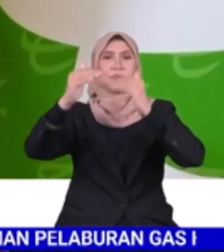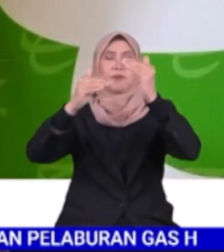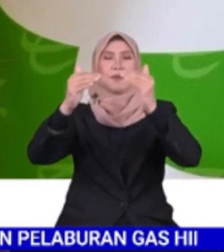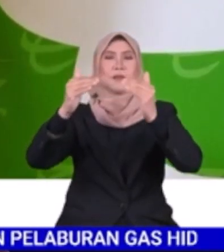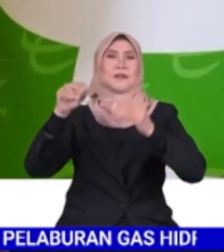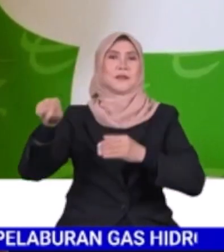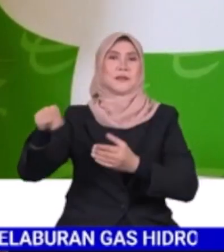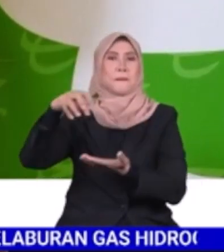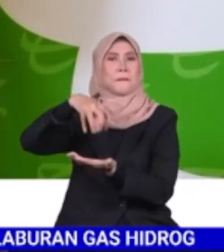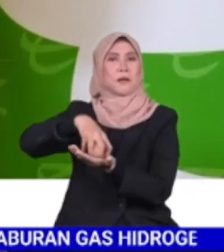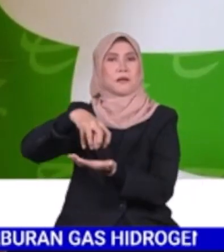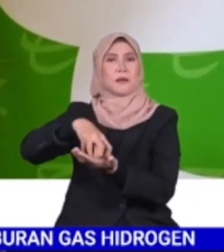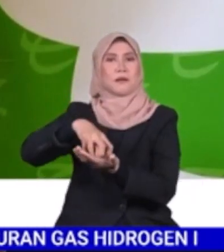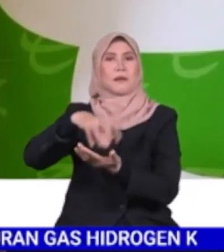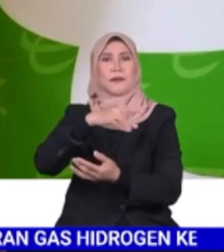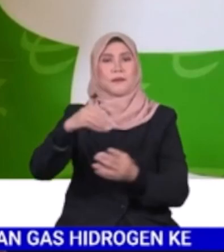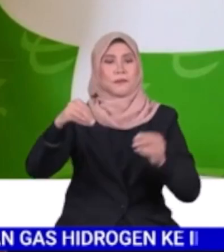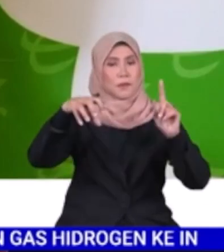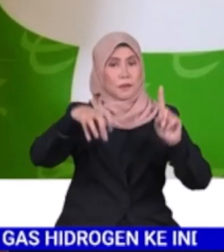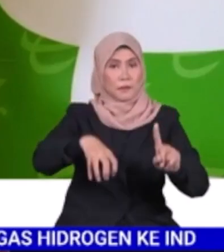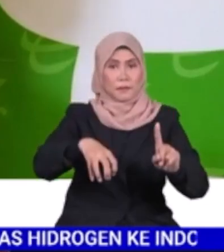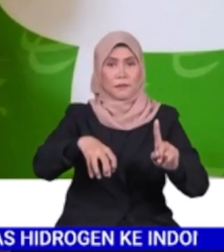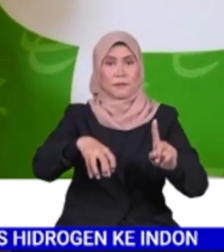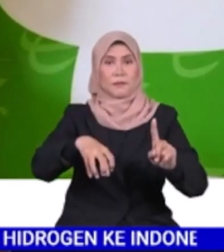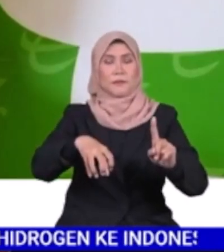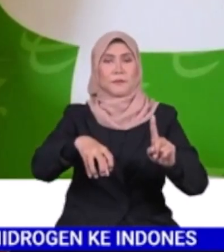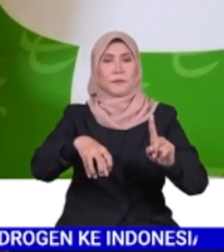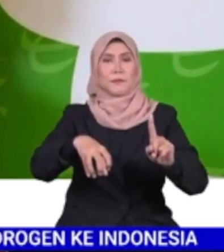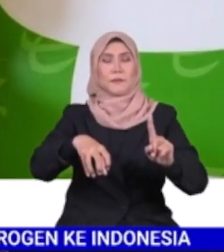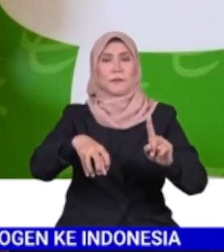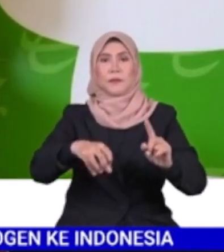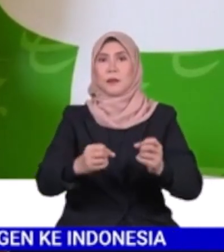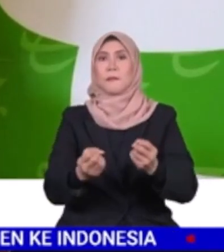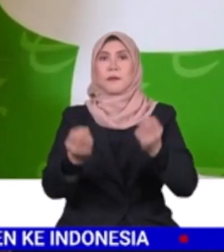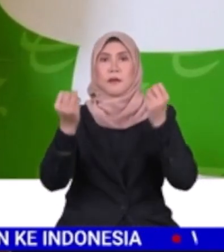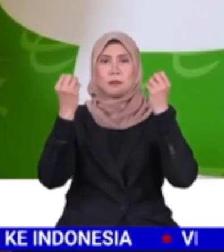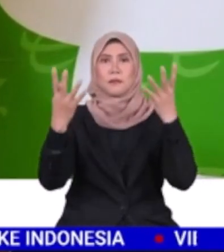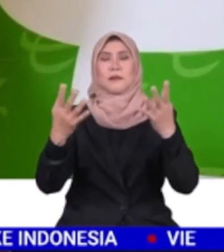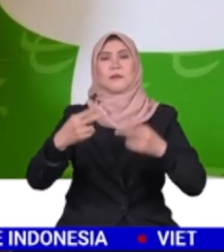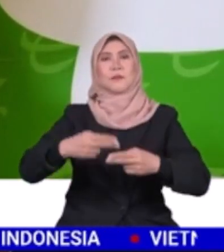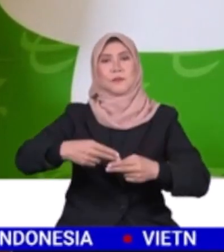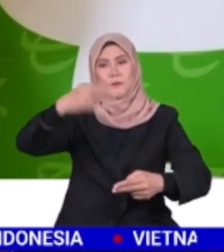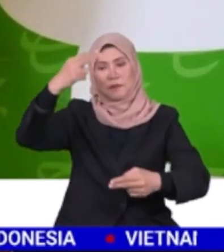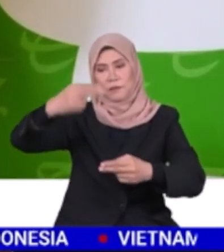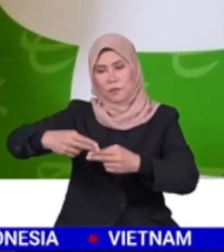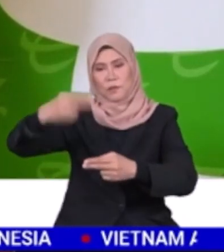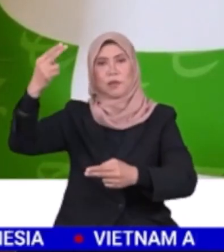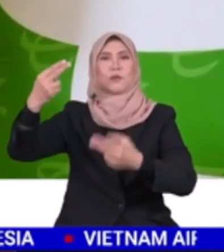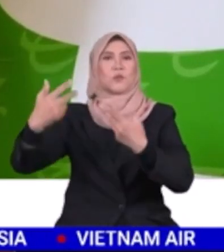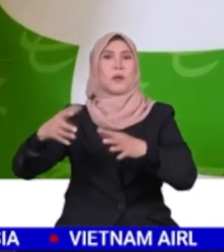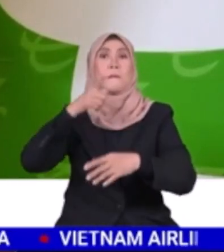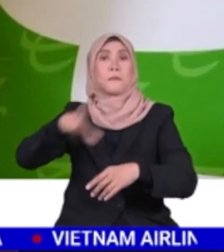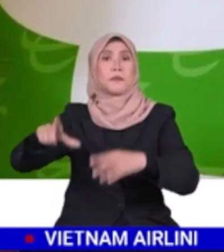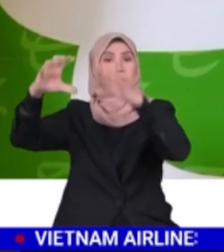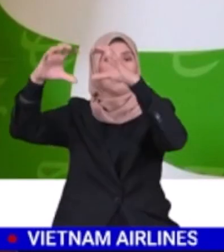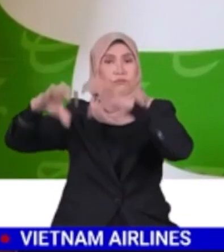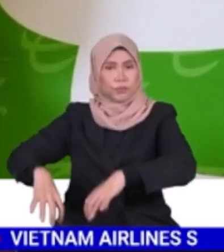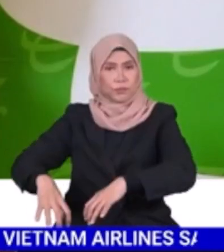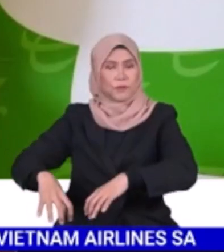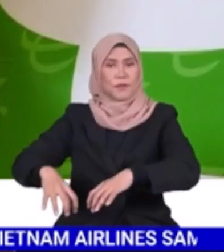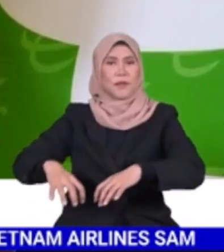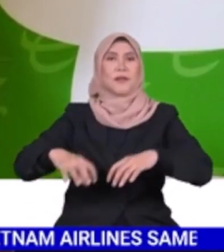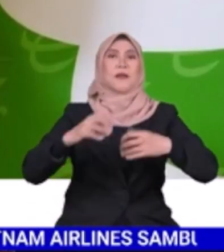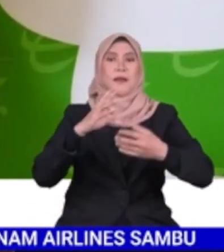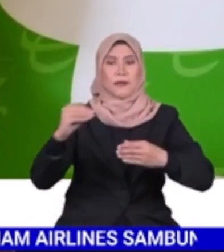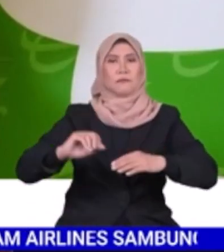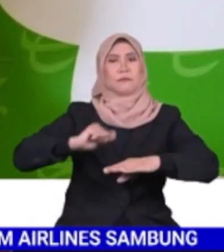di kota suci Mekkah dan juga di Madinah di mana banyak juga hotel-hotel yang telah pun dirobohkan dan di untuk